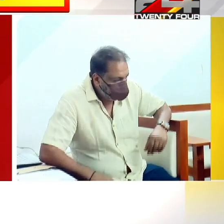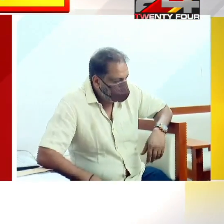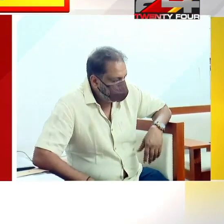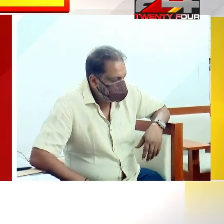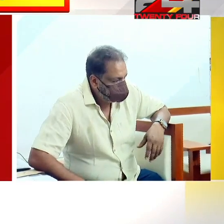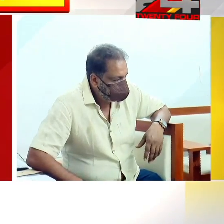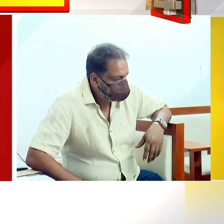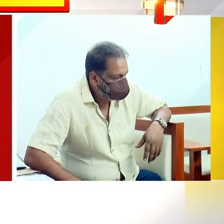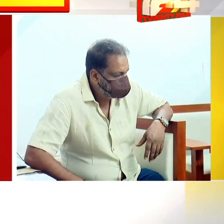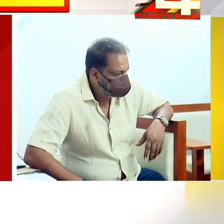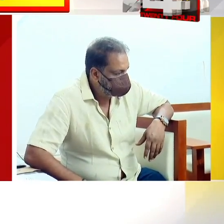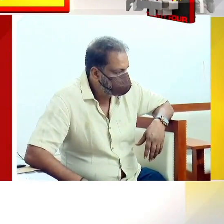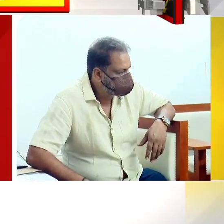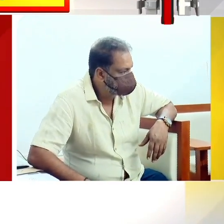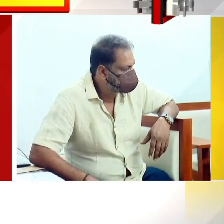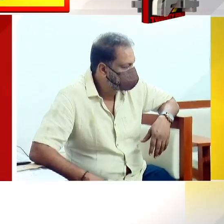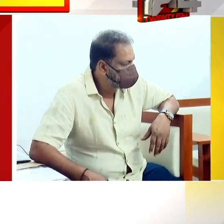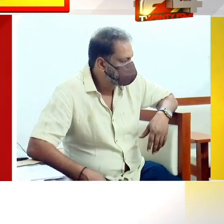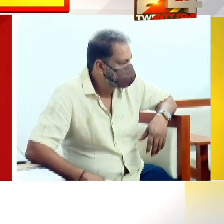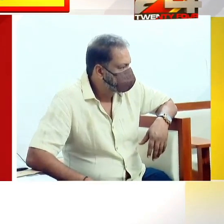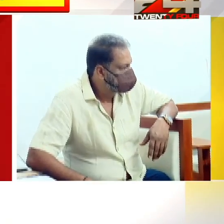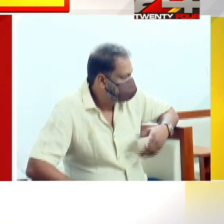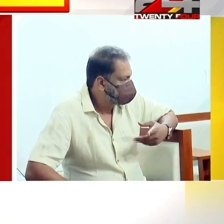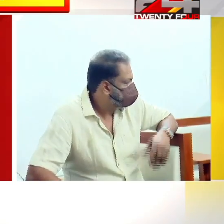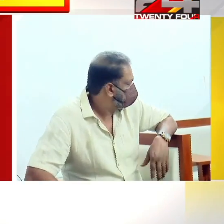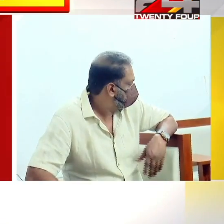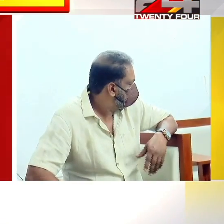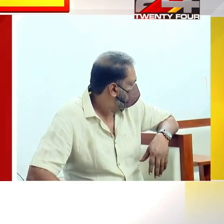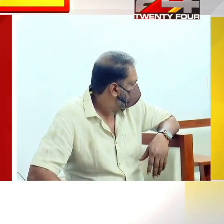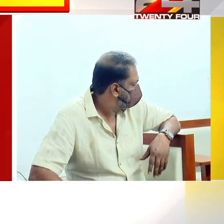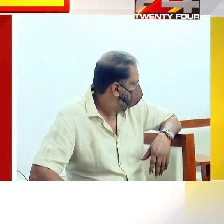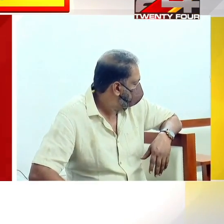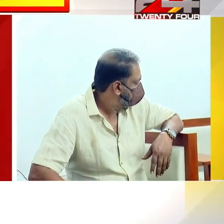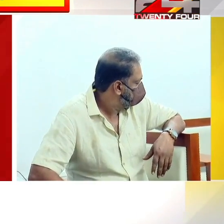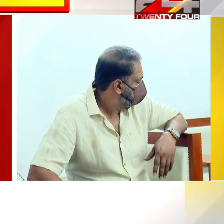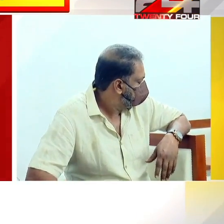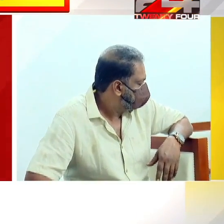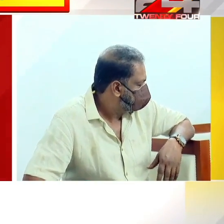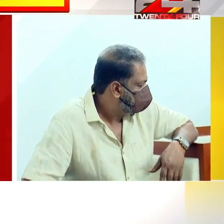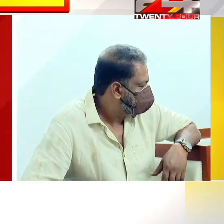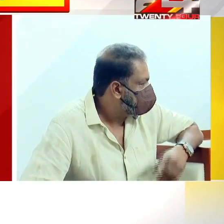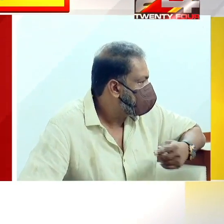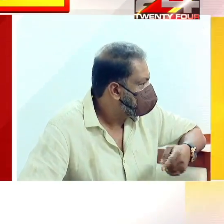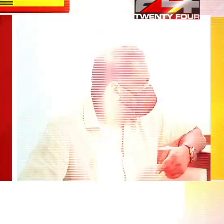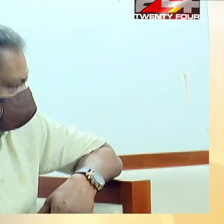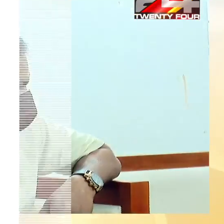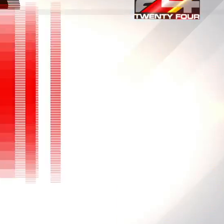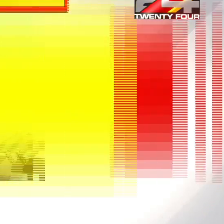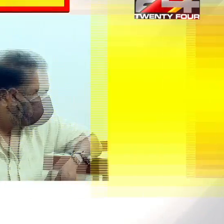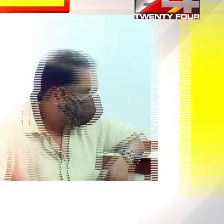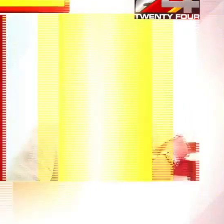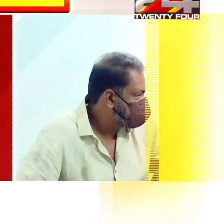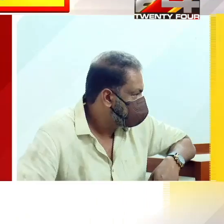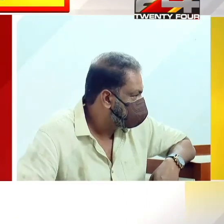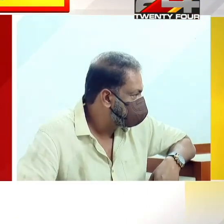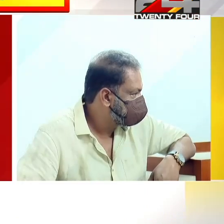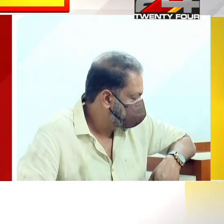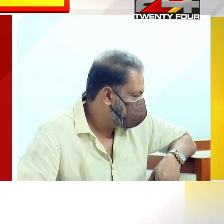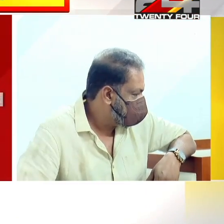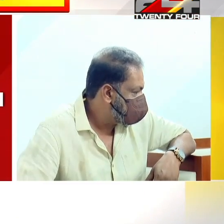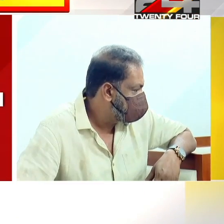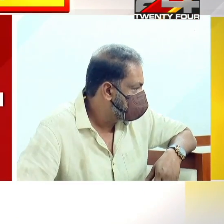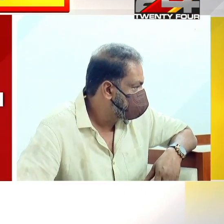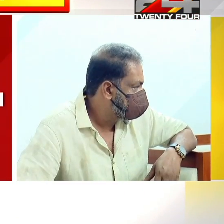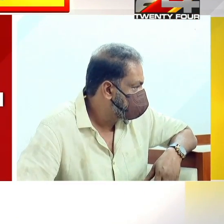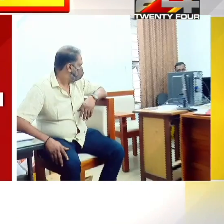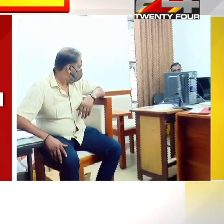പ്രായപൂർത്തിയാകാത്ത പെൺകുട്ടിയെ നമ്പർ 18 ഹോട്ടലിലെത്തിച്ച് ബലാത്സംഗത്തിന് ശ്രമിച്ചു എന്നാണ് കേസ്. ആദ്യ രണ്ടു പ്രതികളെ കസ്റ്റഡിയിൽ ചോദ്യം ചെയ്യേണ്ടതുണ്ടെന്ന പ്രോസിക്യൂഷൻ വാദം അംഗീകരിച്ചാണ് നടപടി.